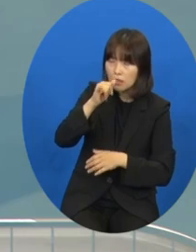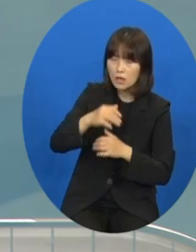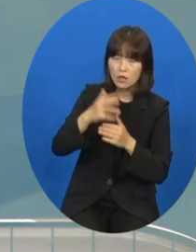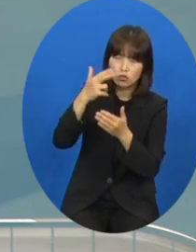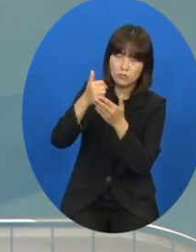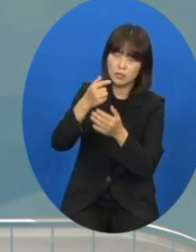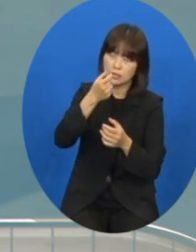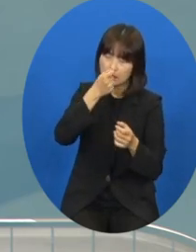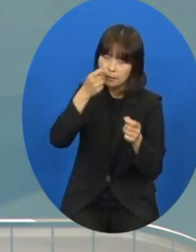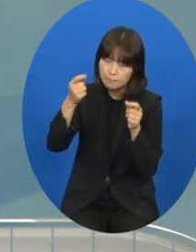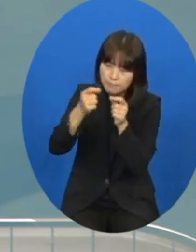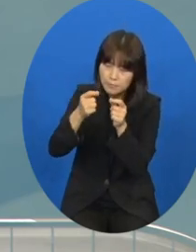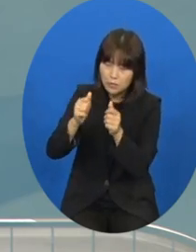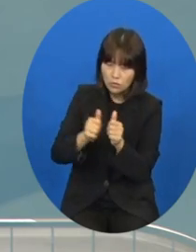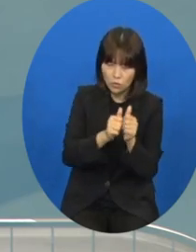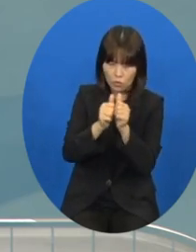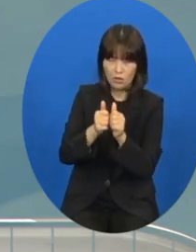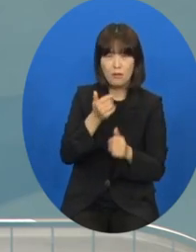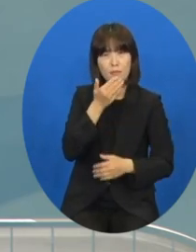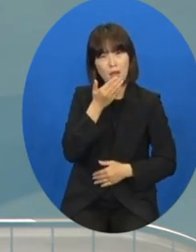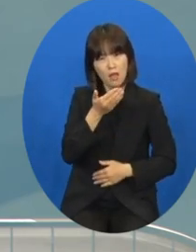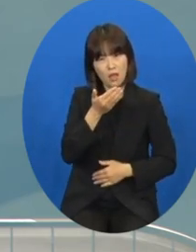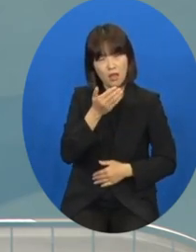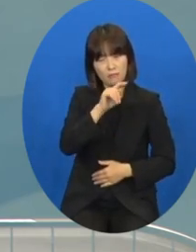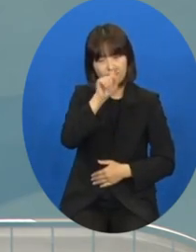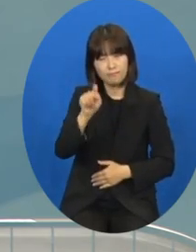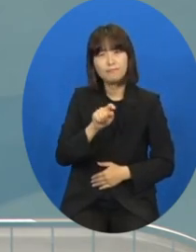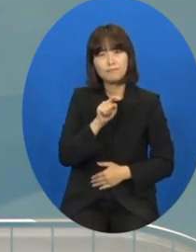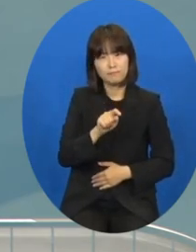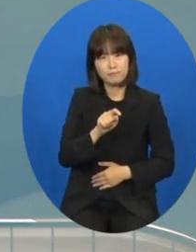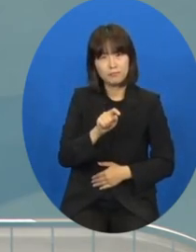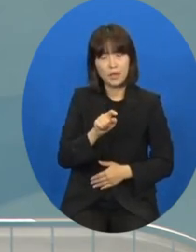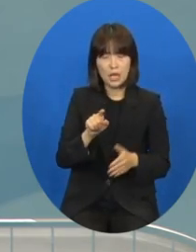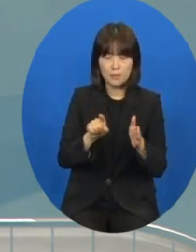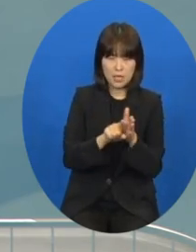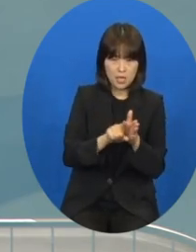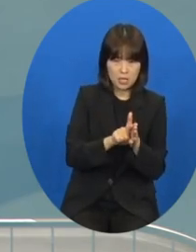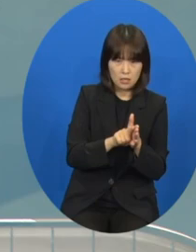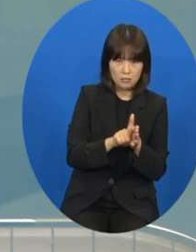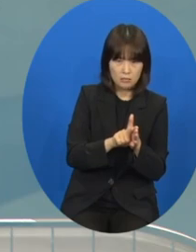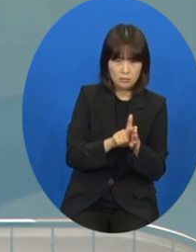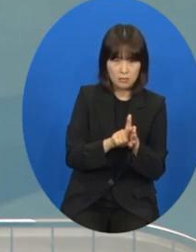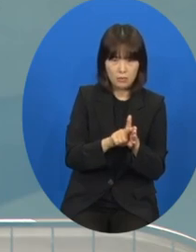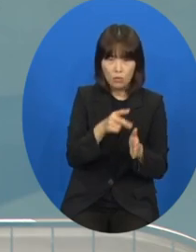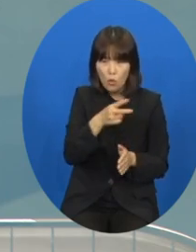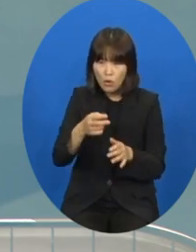친밀히 동행하게 될 수는 있을까? 믿음은 승리하는 걸까?